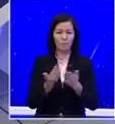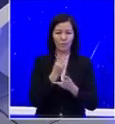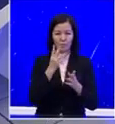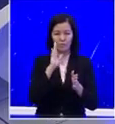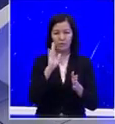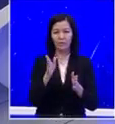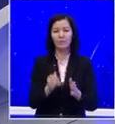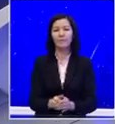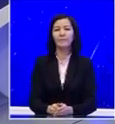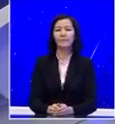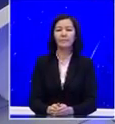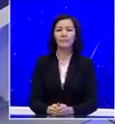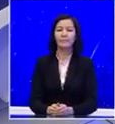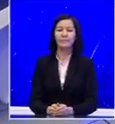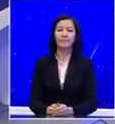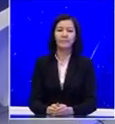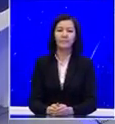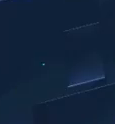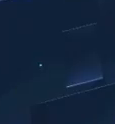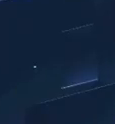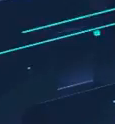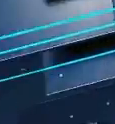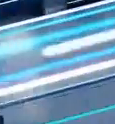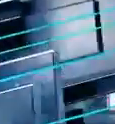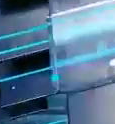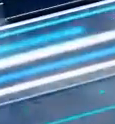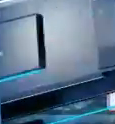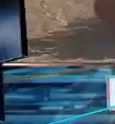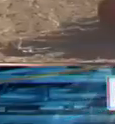Жұмашқызы. Қымбатты көрермен, бүгін көретіндеріңіз.